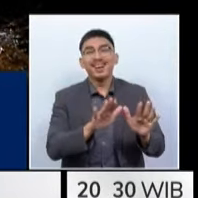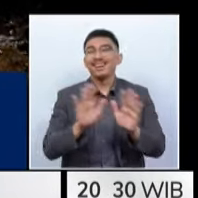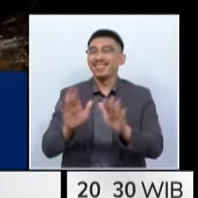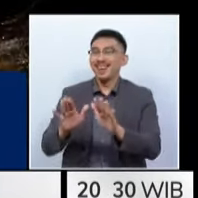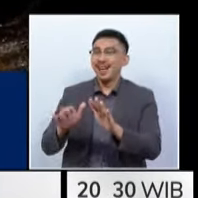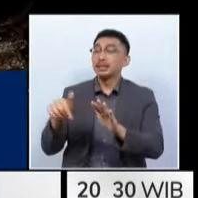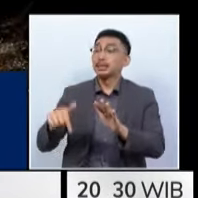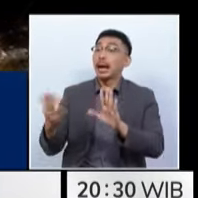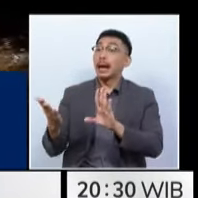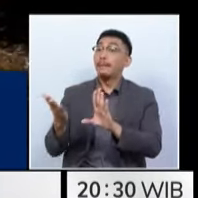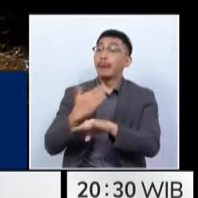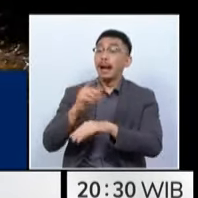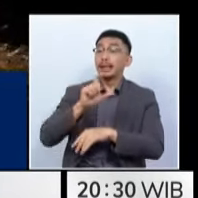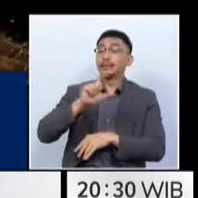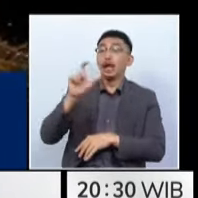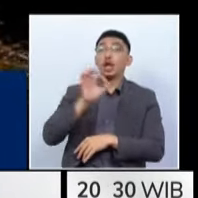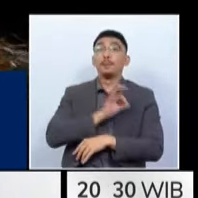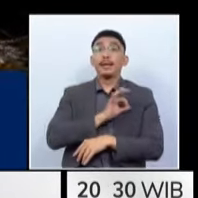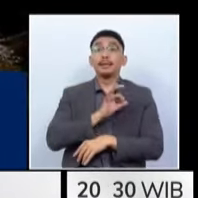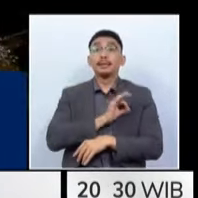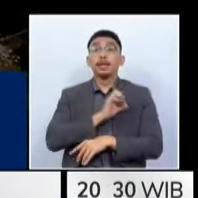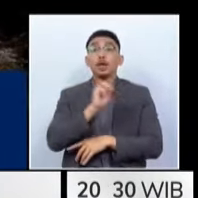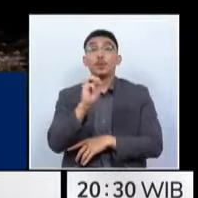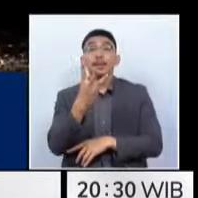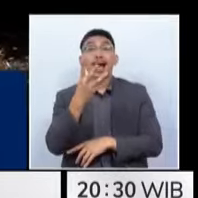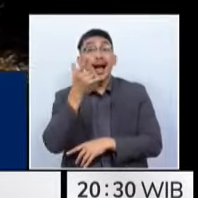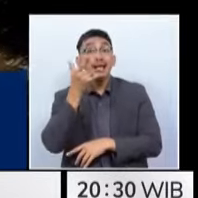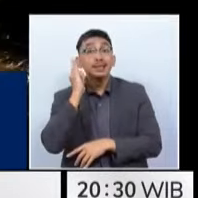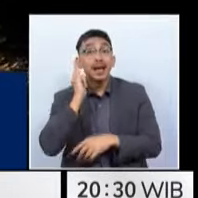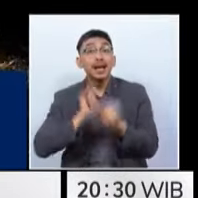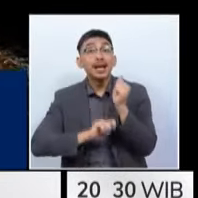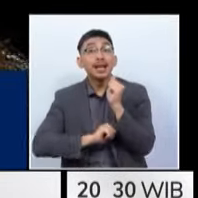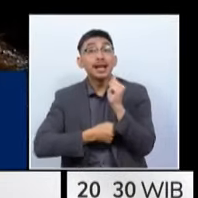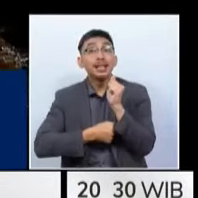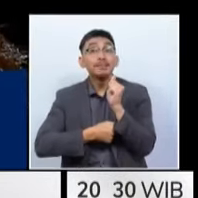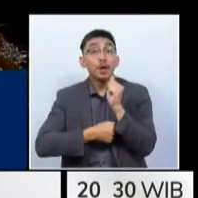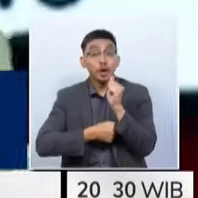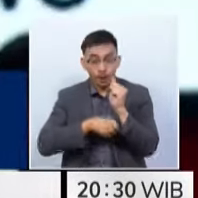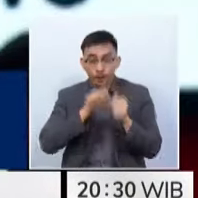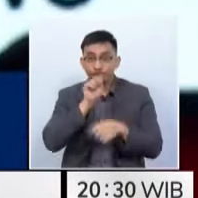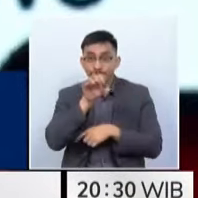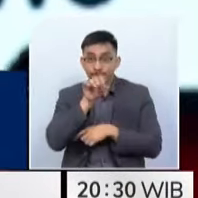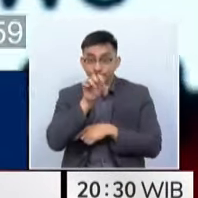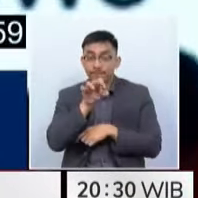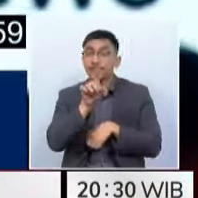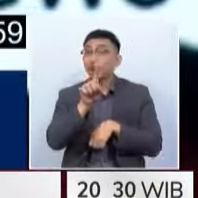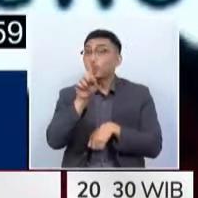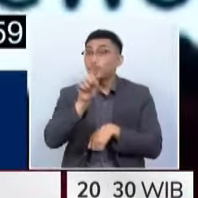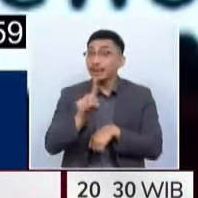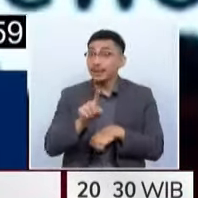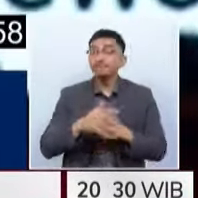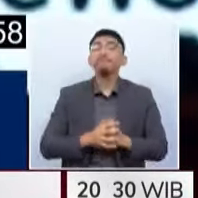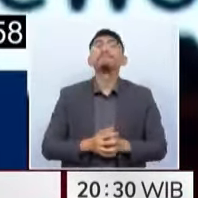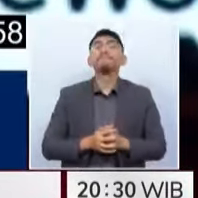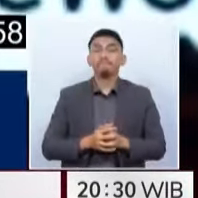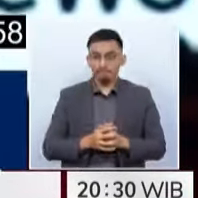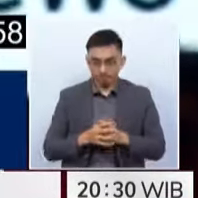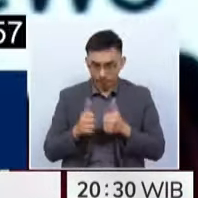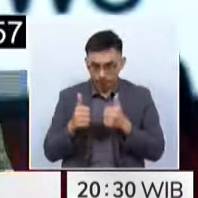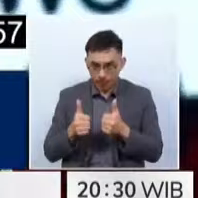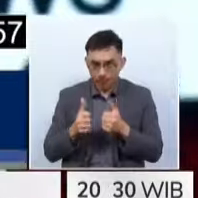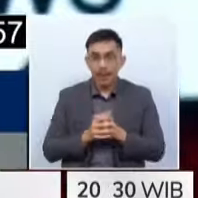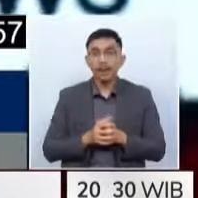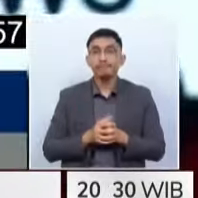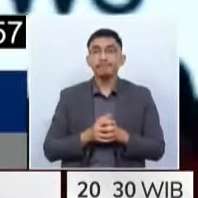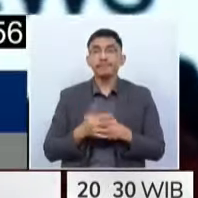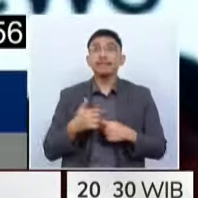Bapak Ganjar pranowo untuk merespon tanggapan dari kedua capres waktu Bapak 1 menit silakan Terima kasih Mas Anis tidak saya tidak memberikan catatan